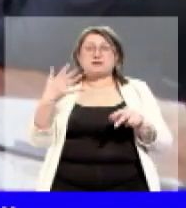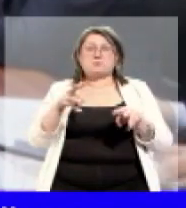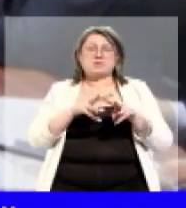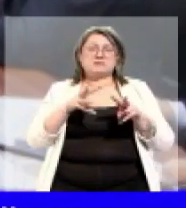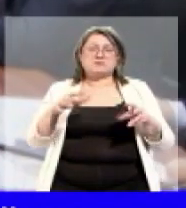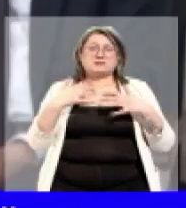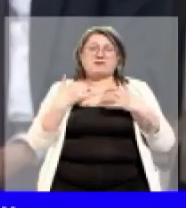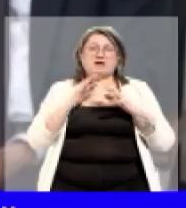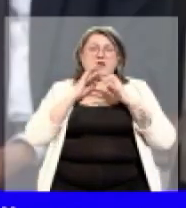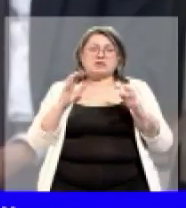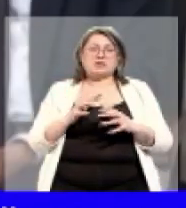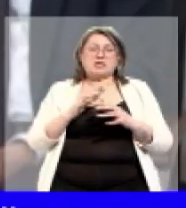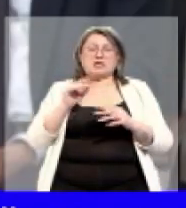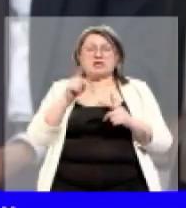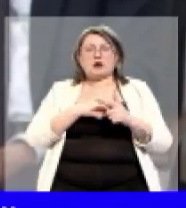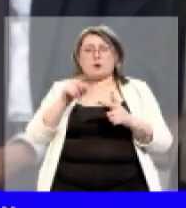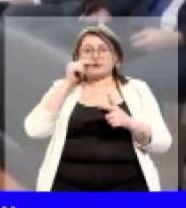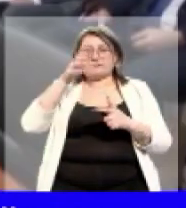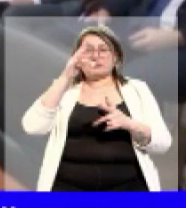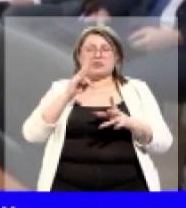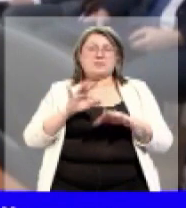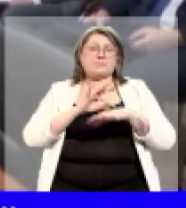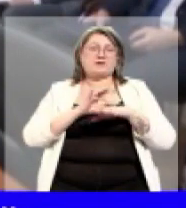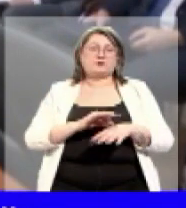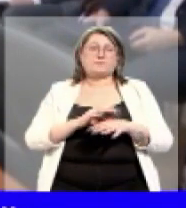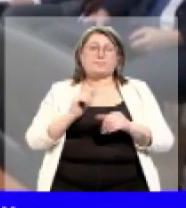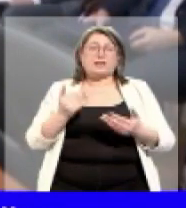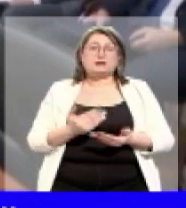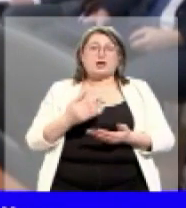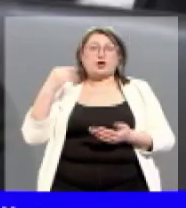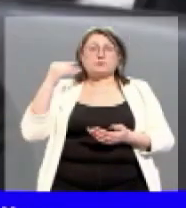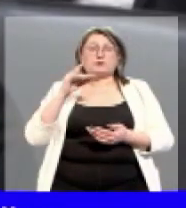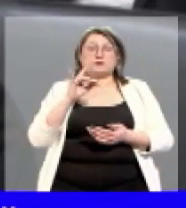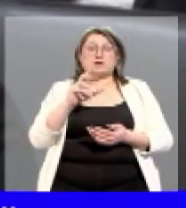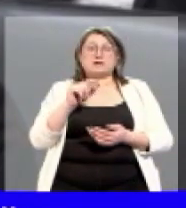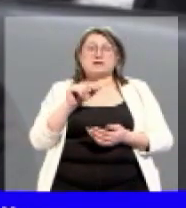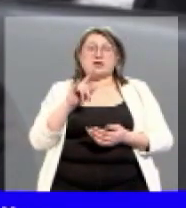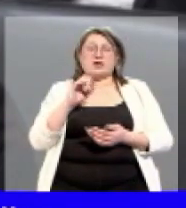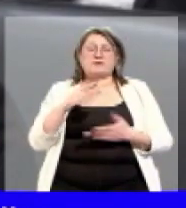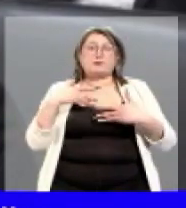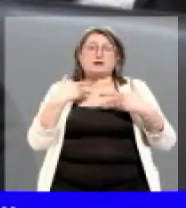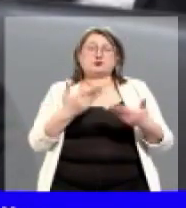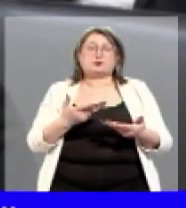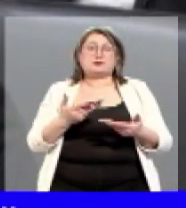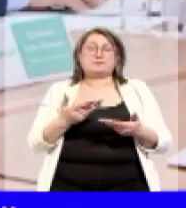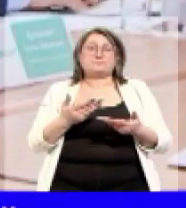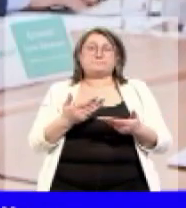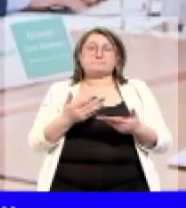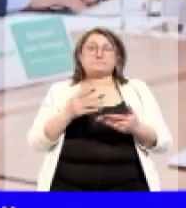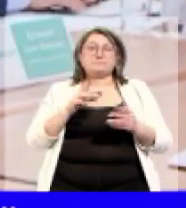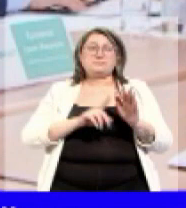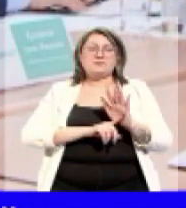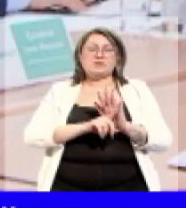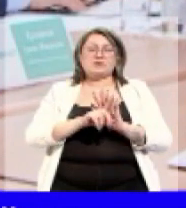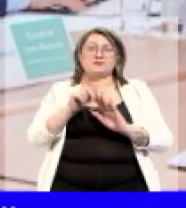тарапынан бақылау жүргізілмейді. Ал Ақтөбе тұрғыны Руслан Қазыбаев спорт секцияларында ерекше білім беру қажеттіліктері бар балаларға